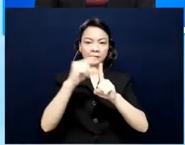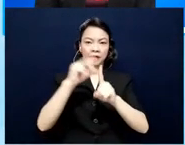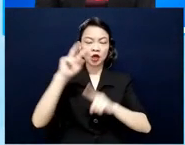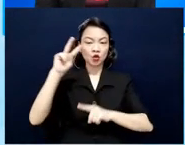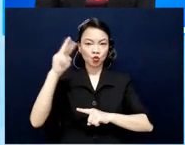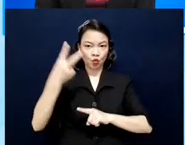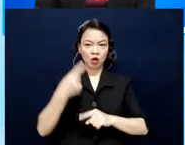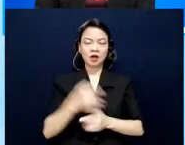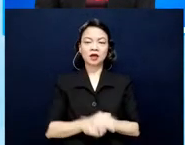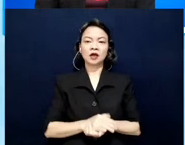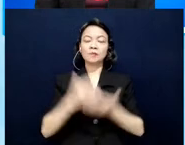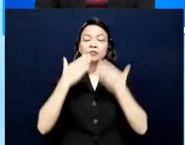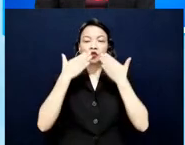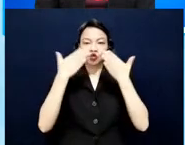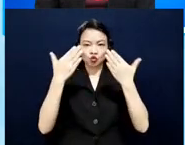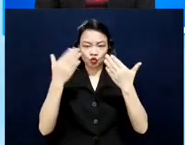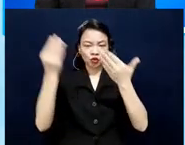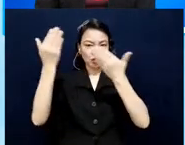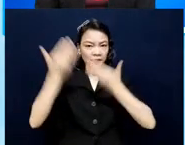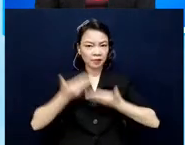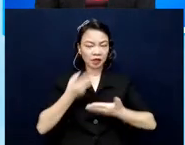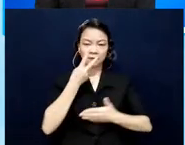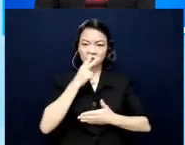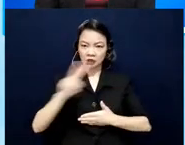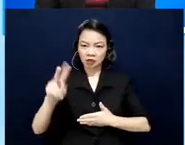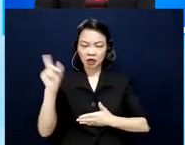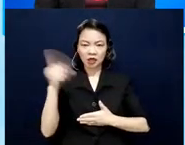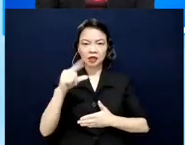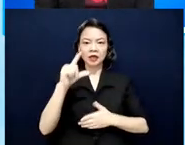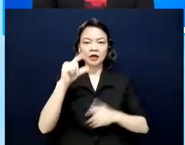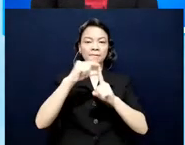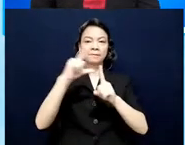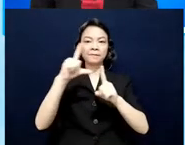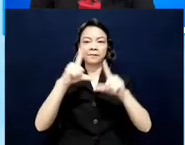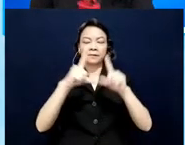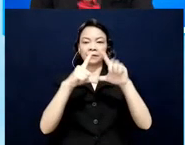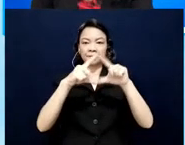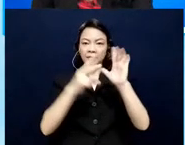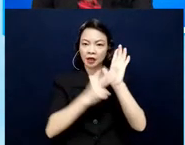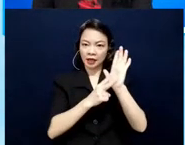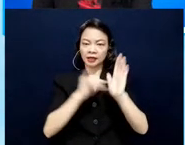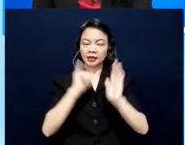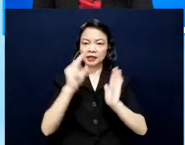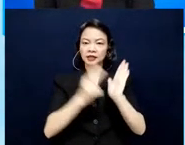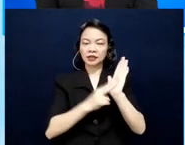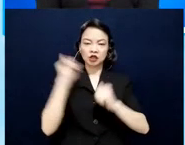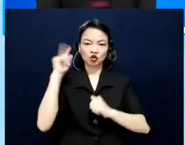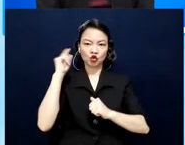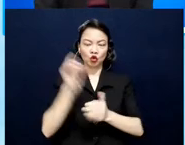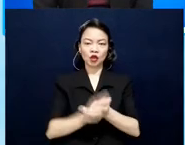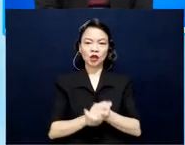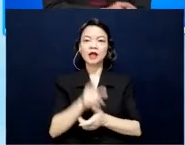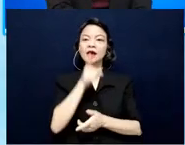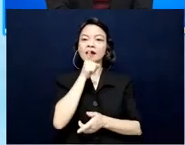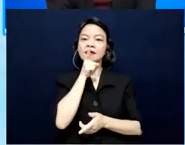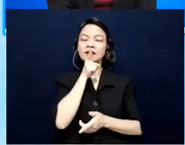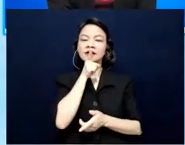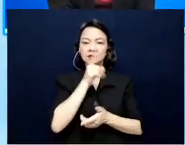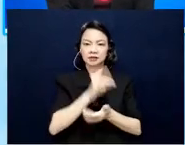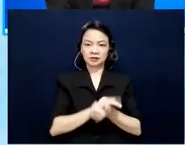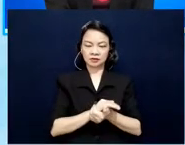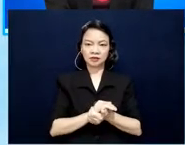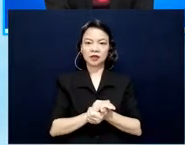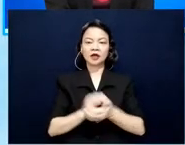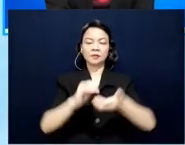masih diberikan kepercayaan, jadi plan internasional, terutama plan internasional UK, dan bekerjasama dengan AstraZeneca